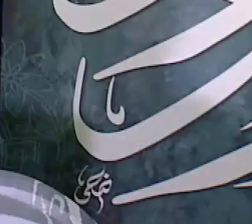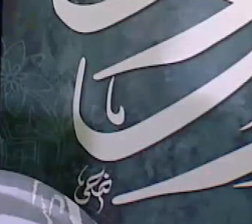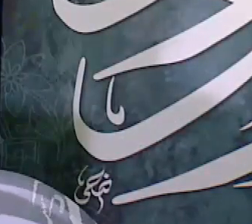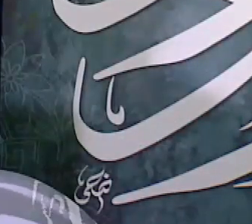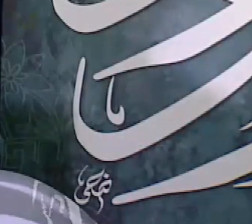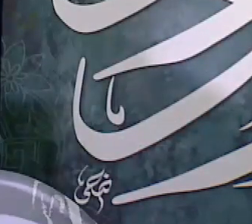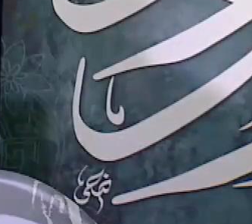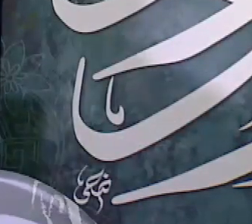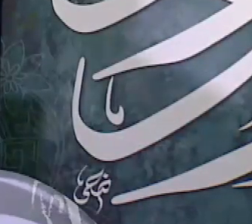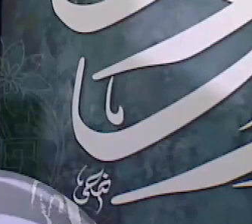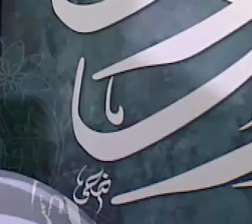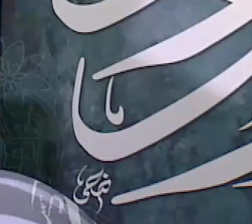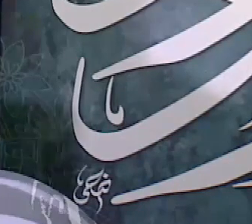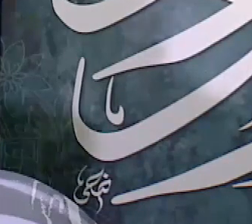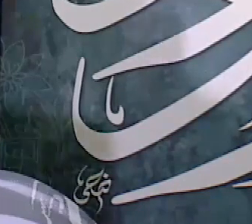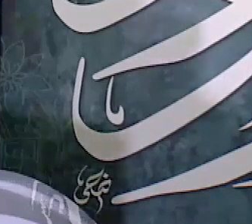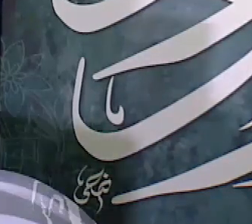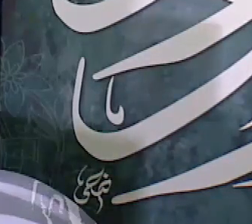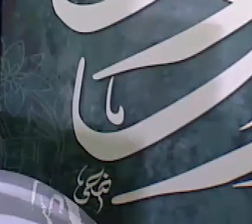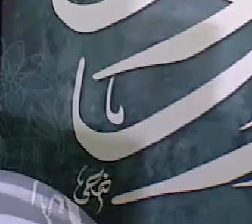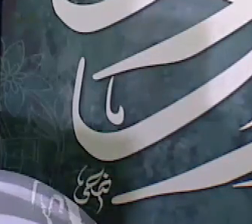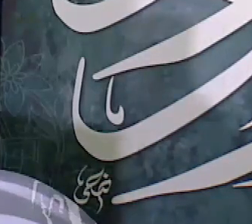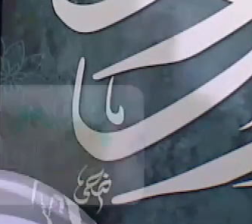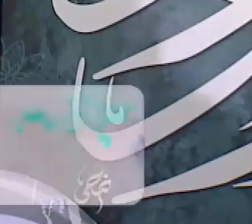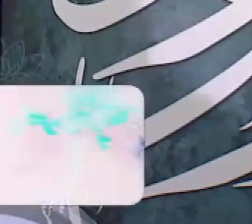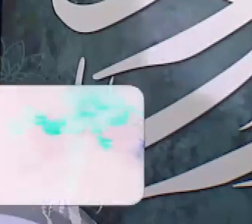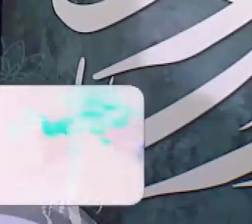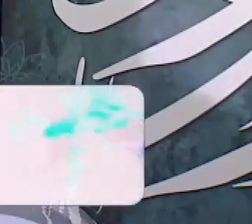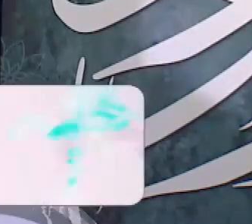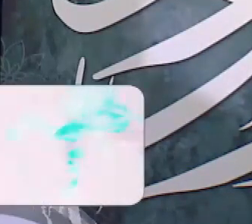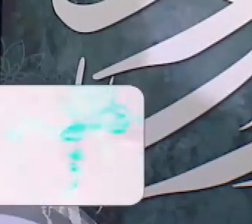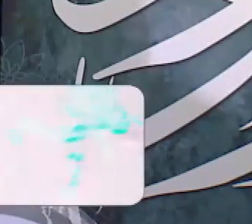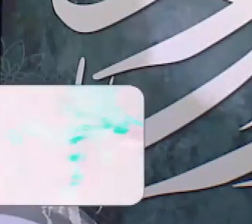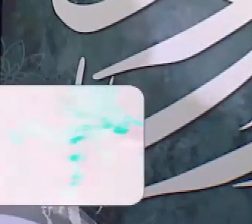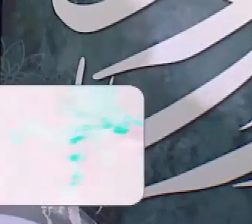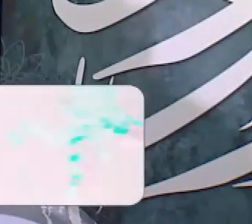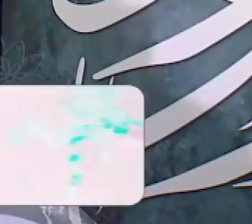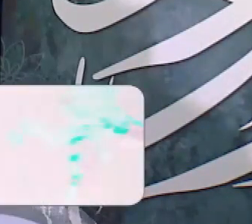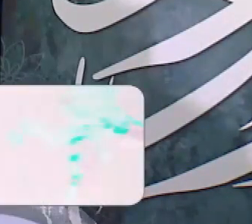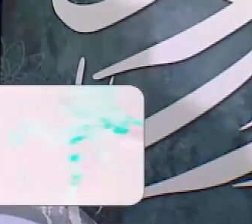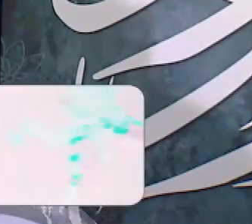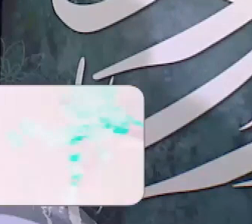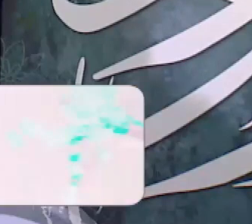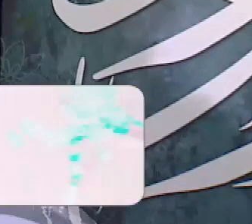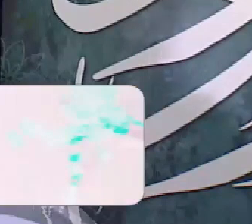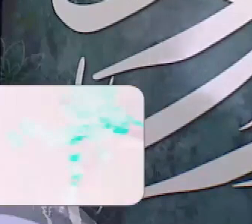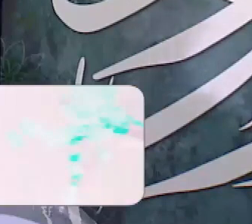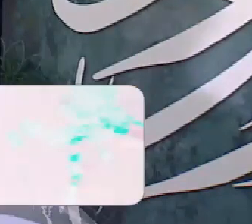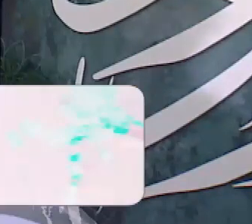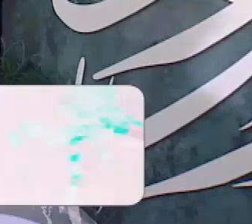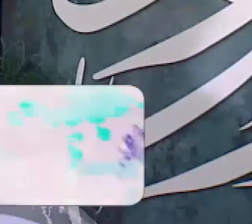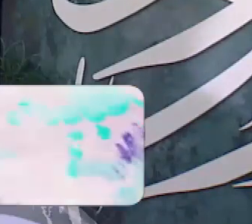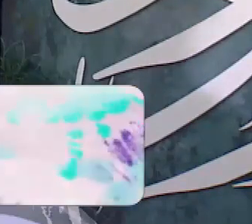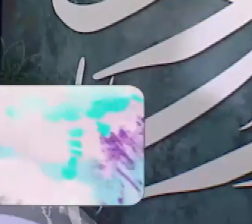حسبنا الله ونعم الوكيل فنعم المولى